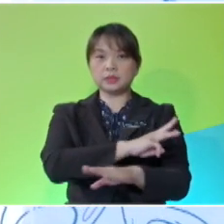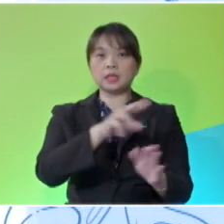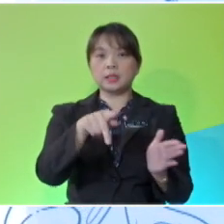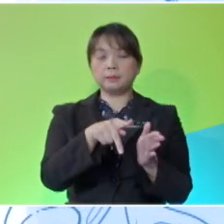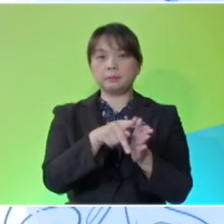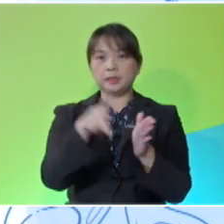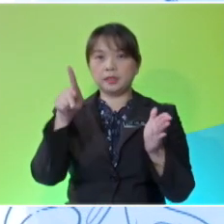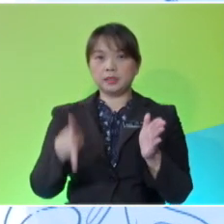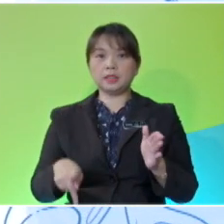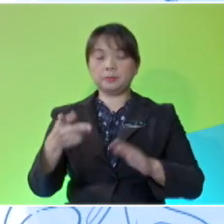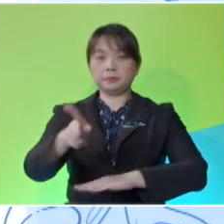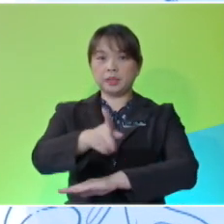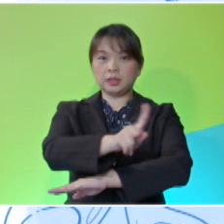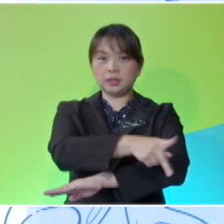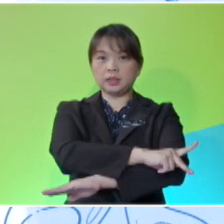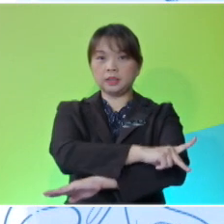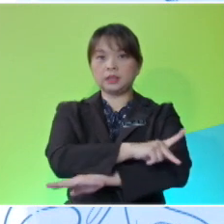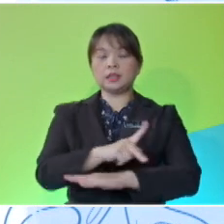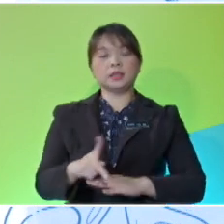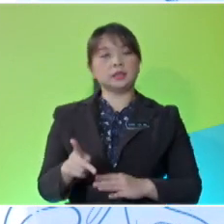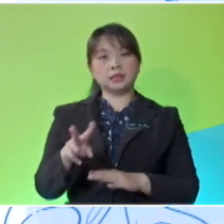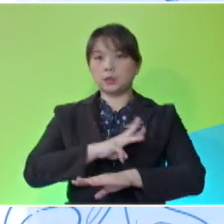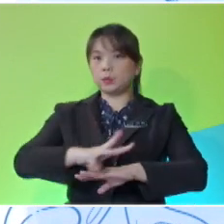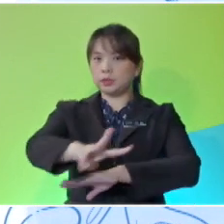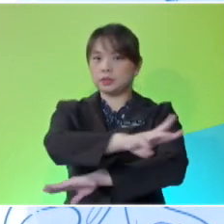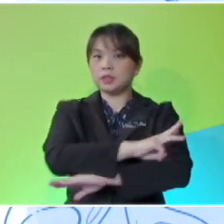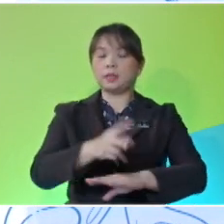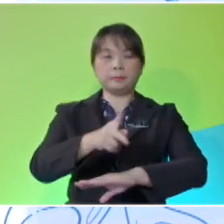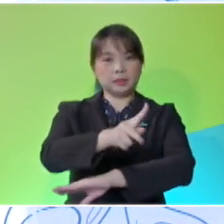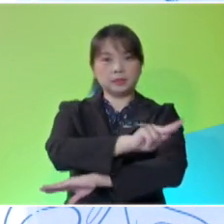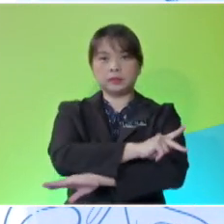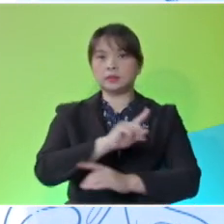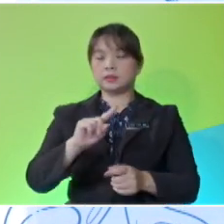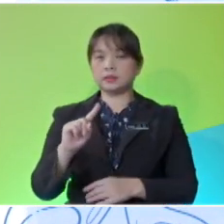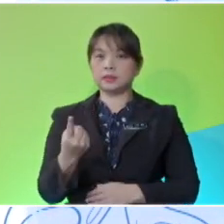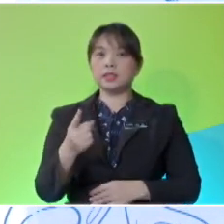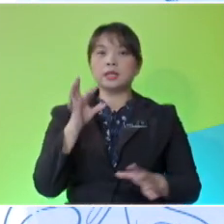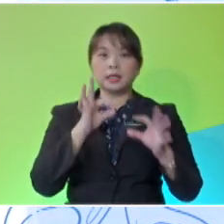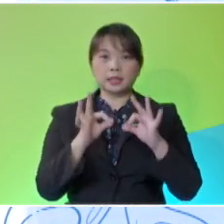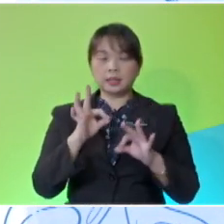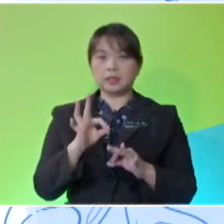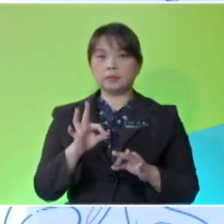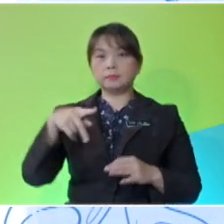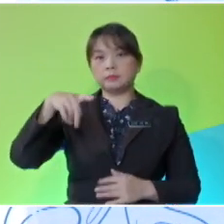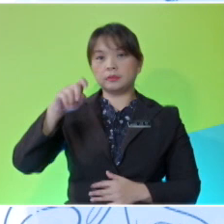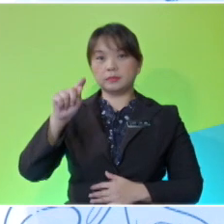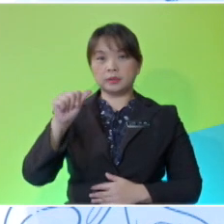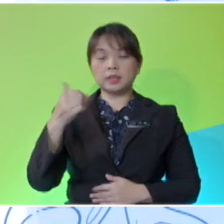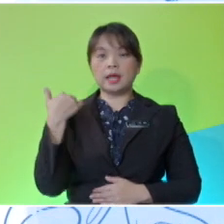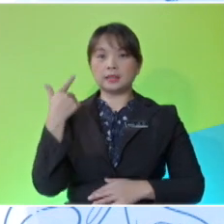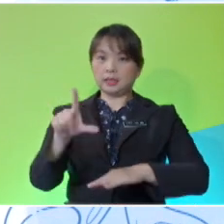ada kawasan lain nah selalunya memang kawasan pantai di mana Kalau dalam peta itu ada laut mesti di dalam peti juga ada garisan